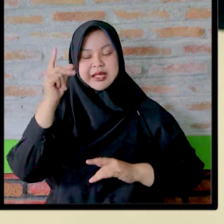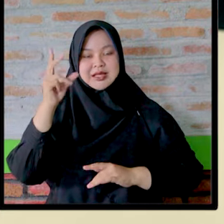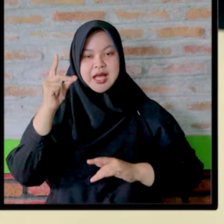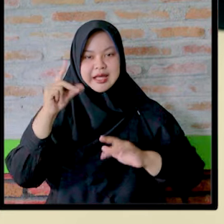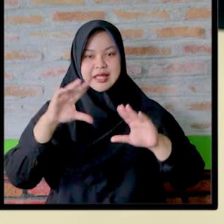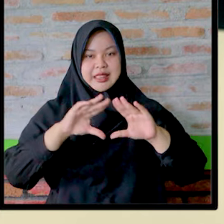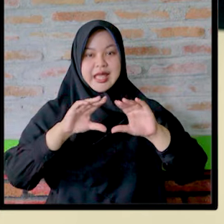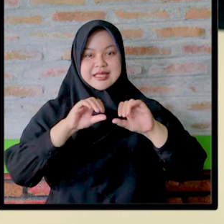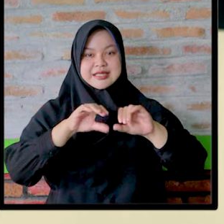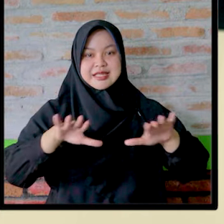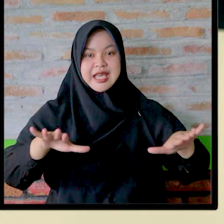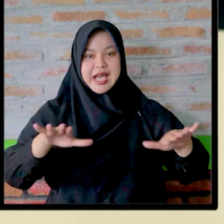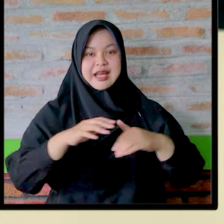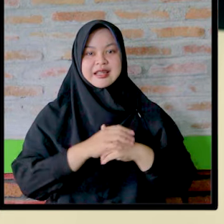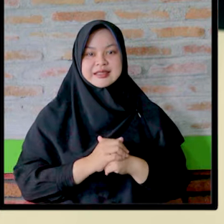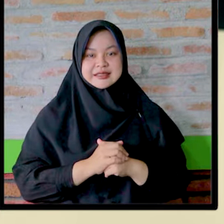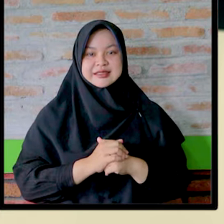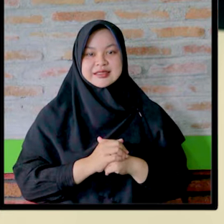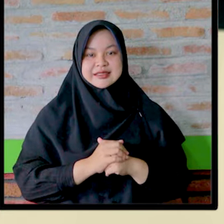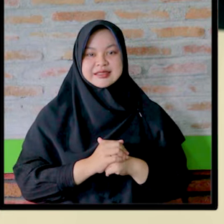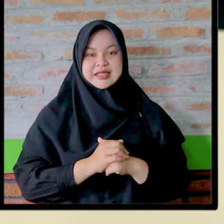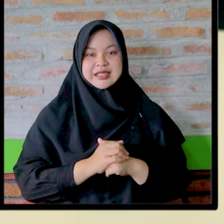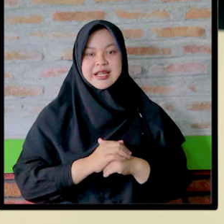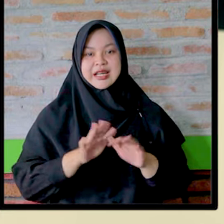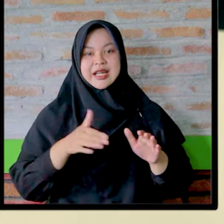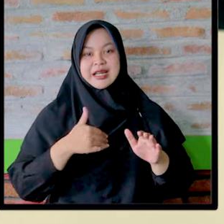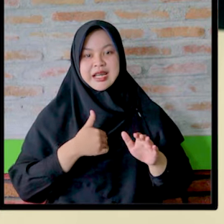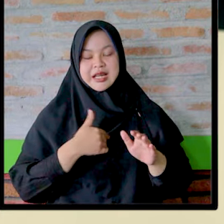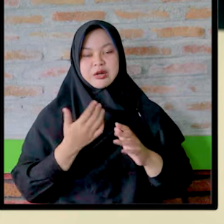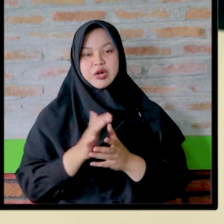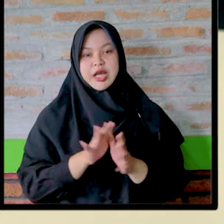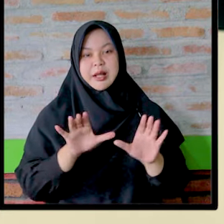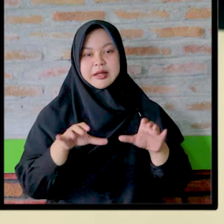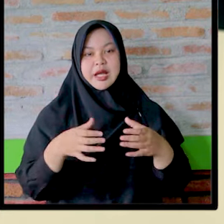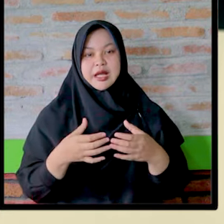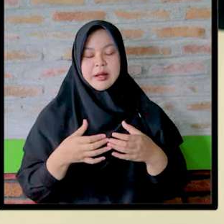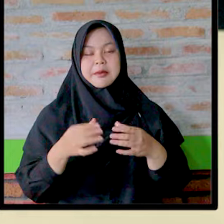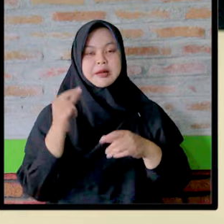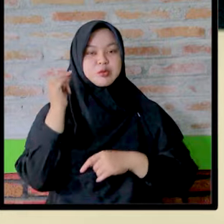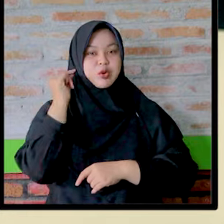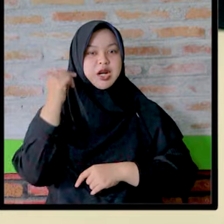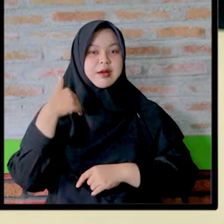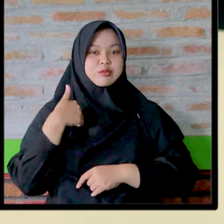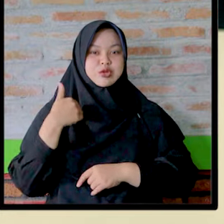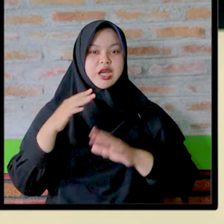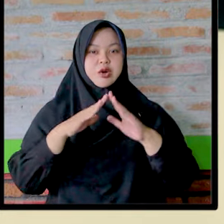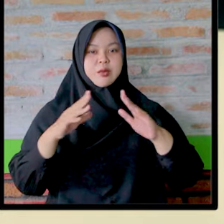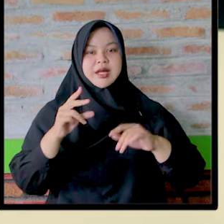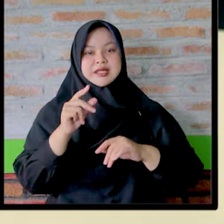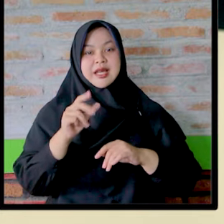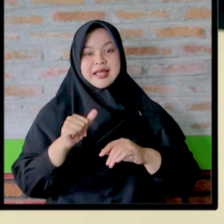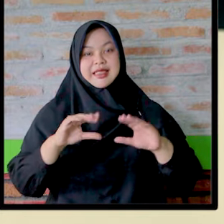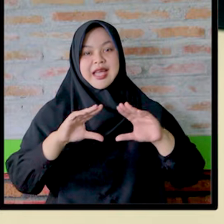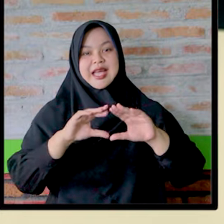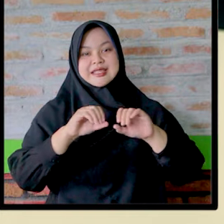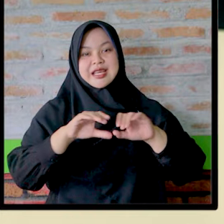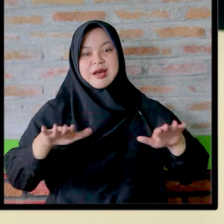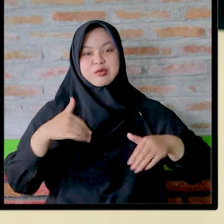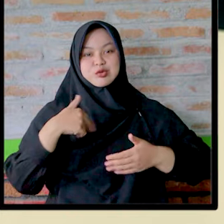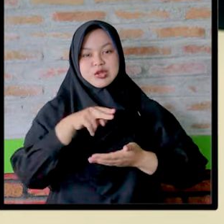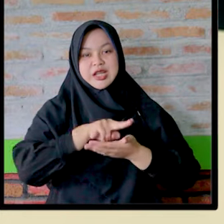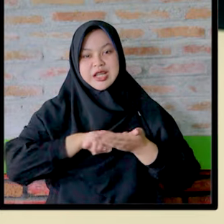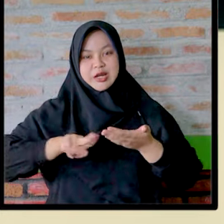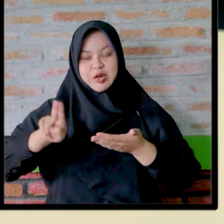jadi organisasi perempuan yang punya rumah sakit Aisah punya perguruan tinggi Aisah khusus